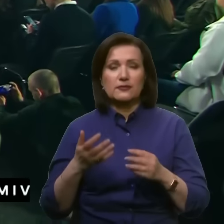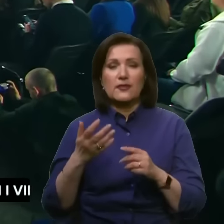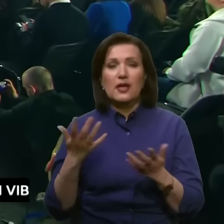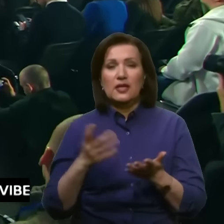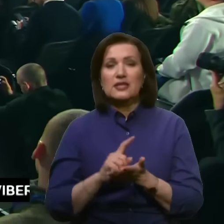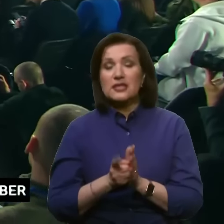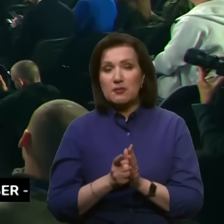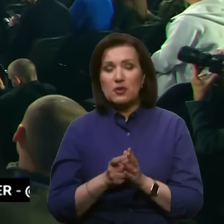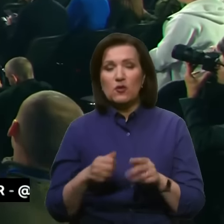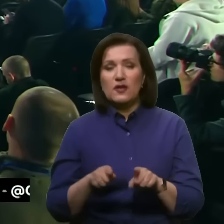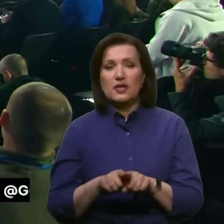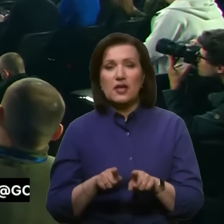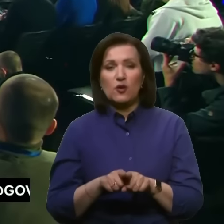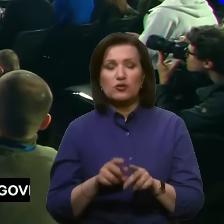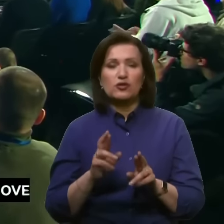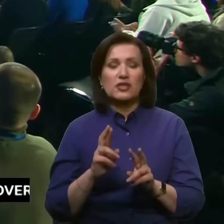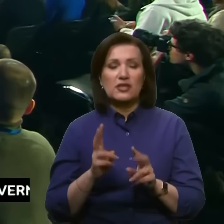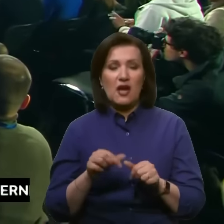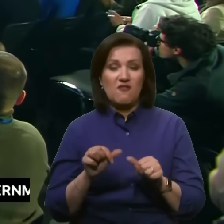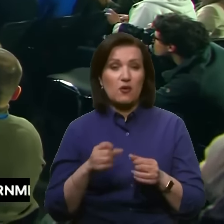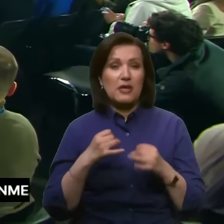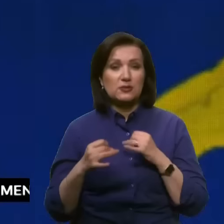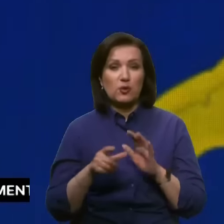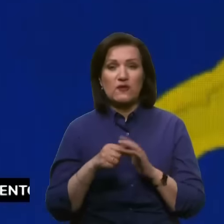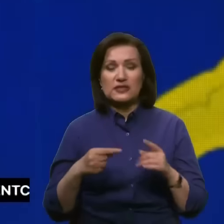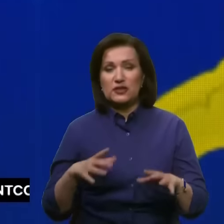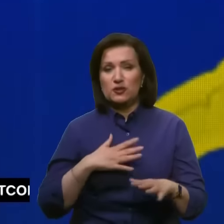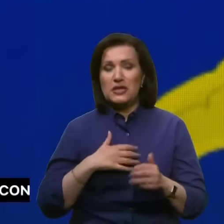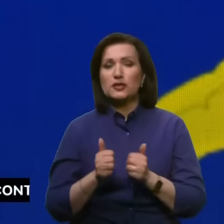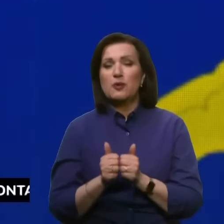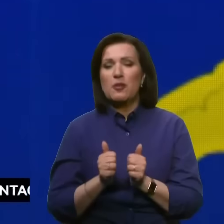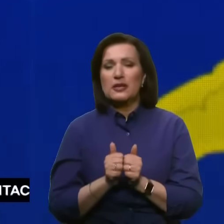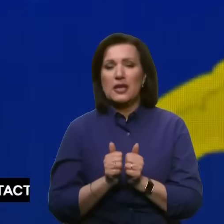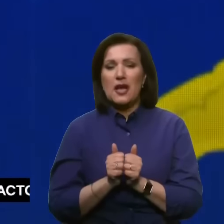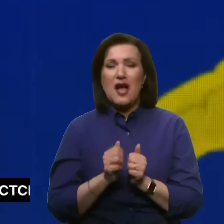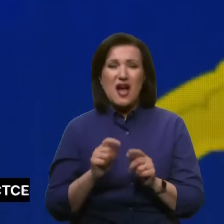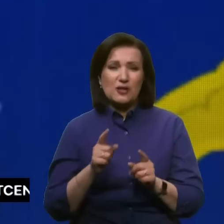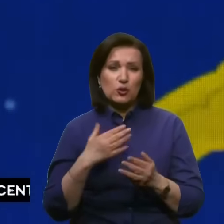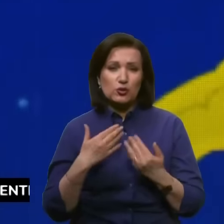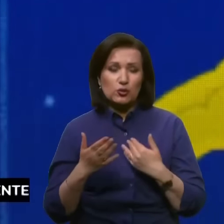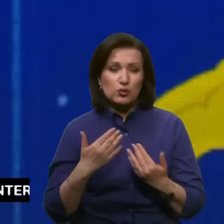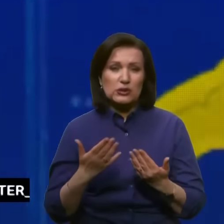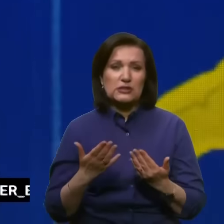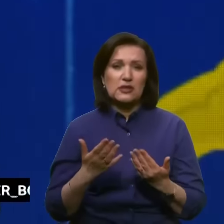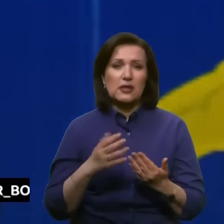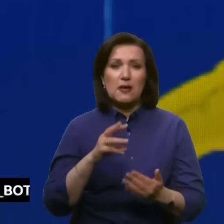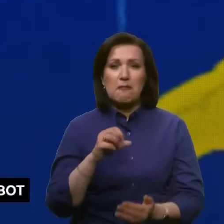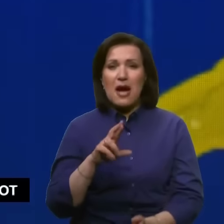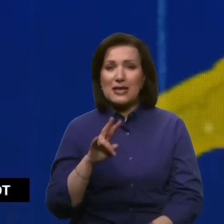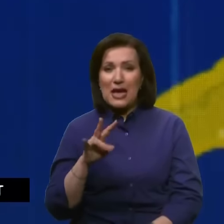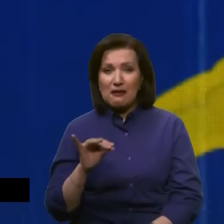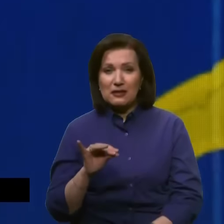якісь термінові, а також як формат спілкування з іншими нашими партнерами. А що стосується